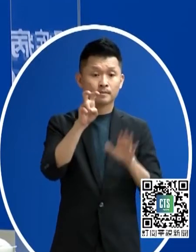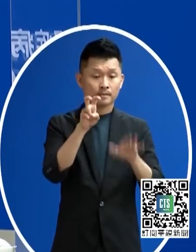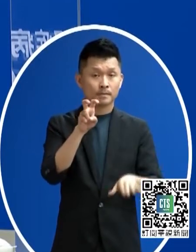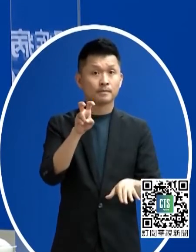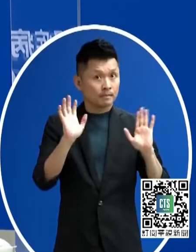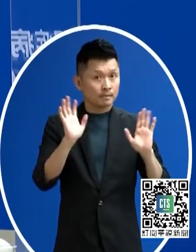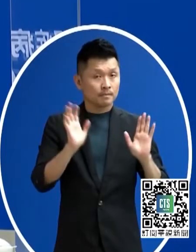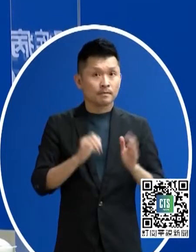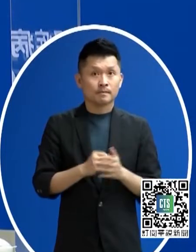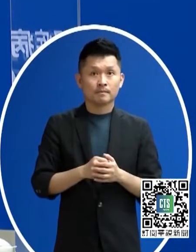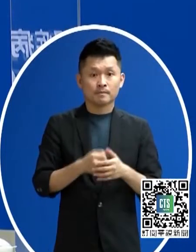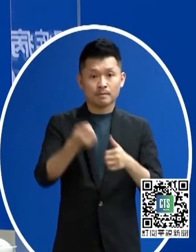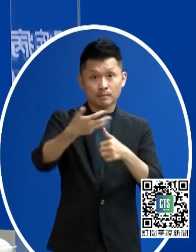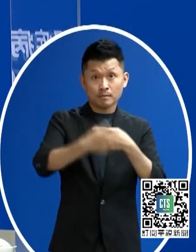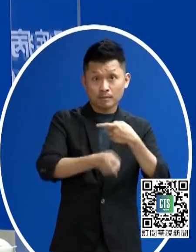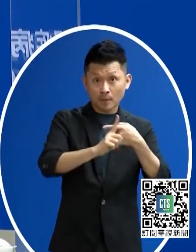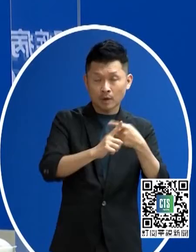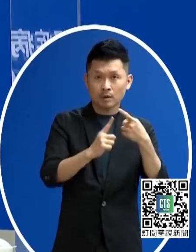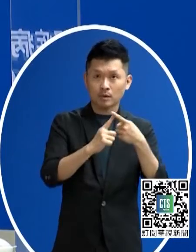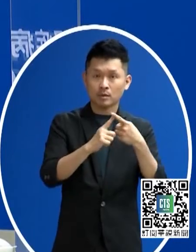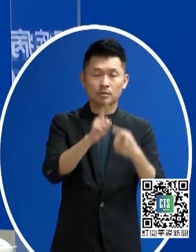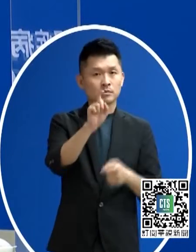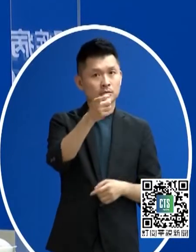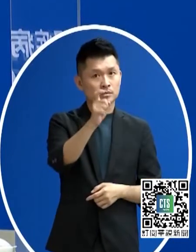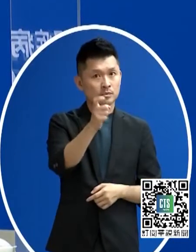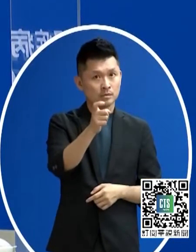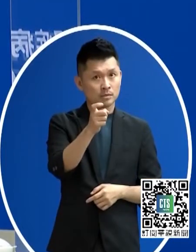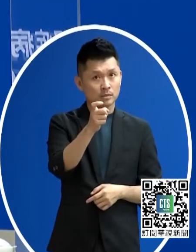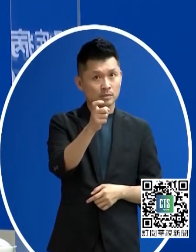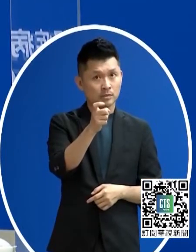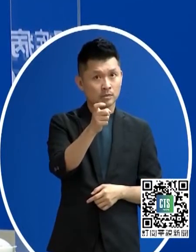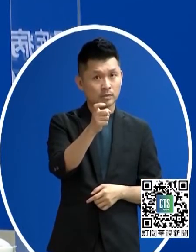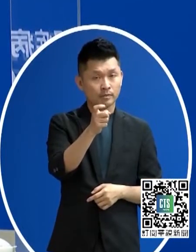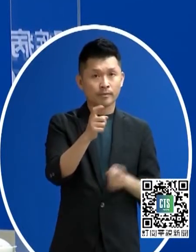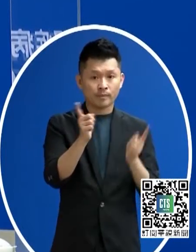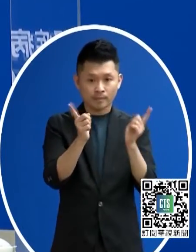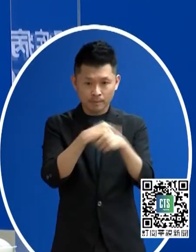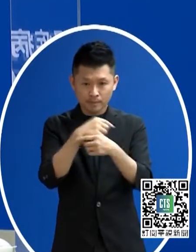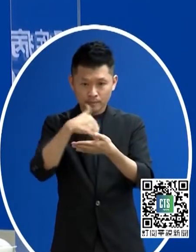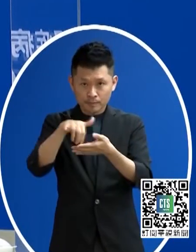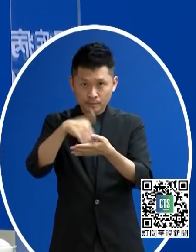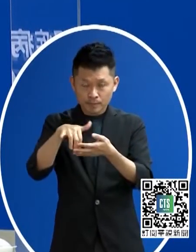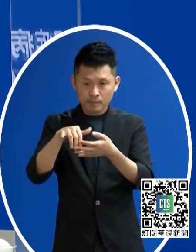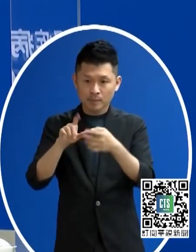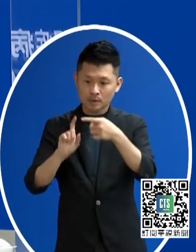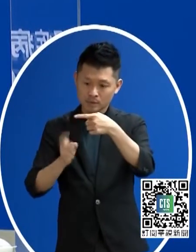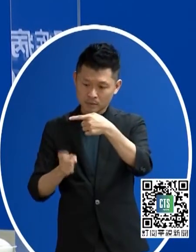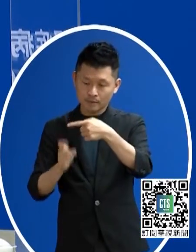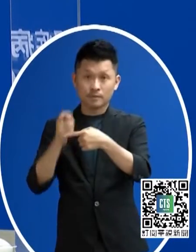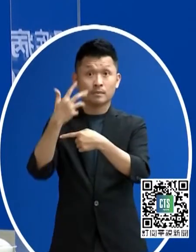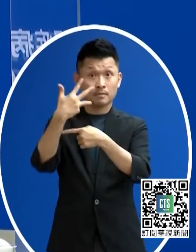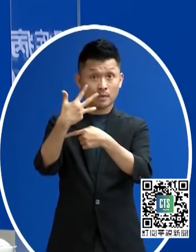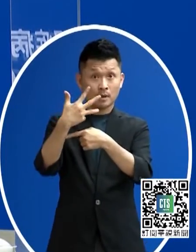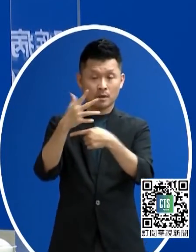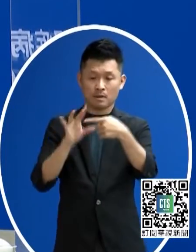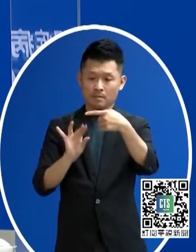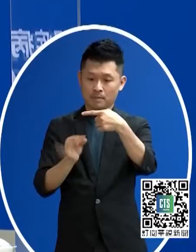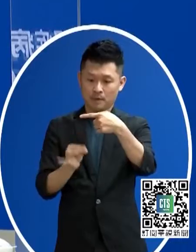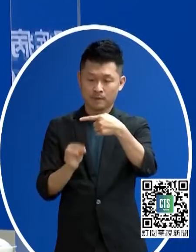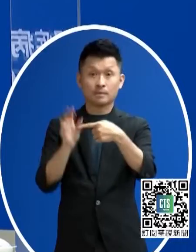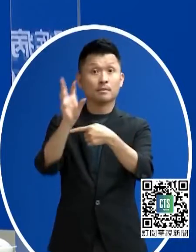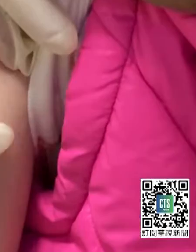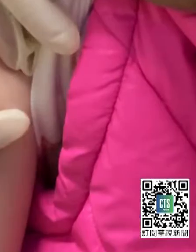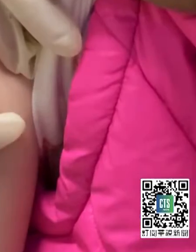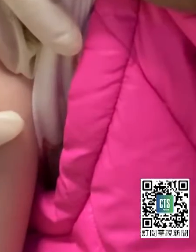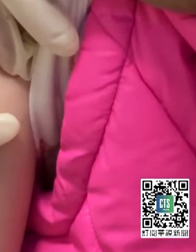小朋友的这个染疫人数大概是10万人来算的话，那目前是10万分之8、那这个数字当然有可能是低